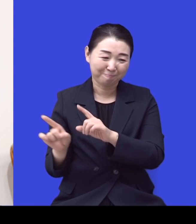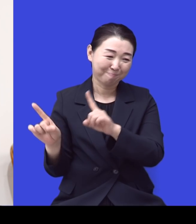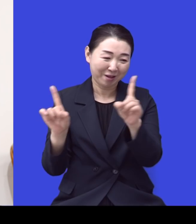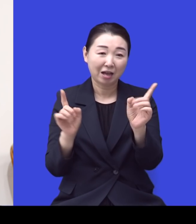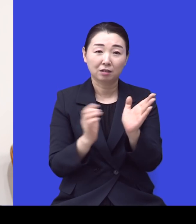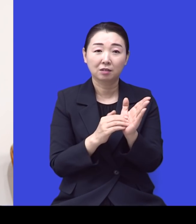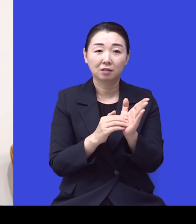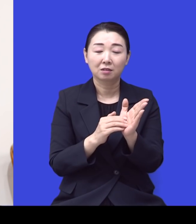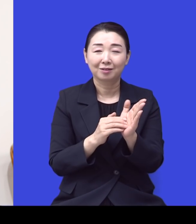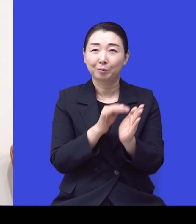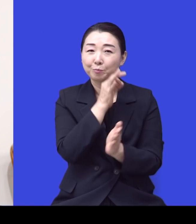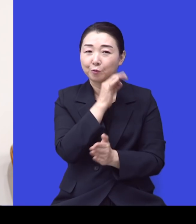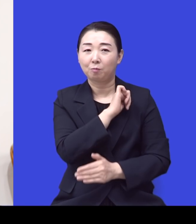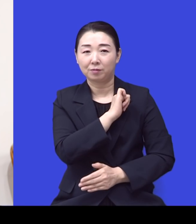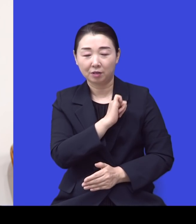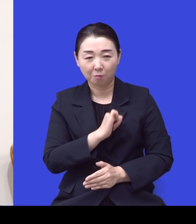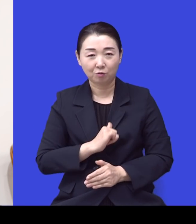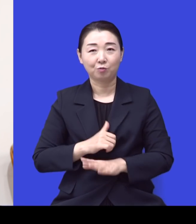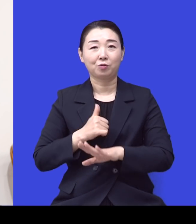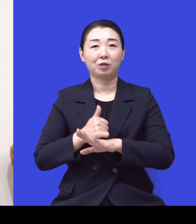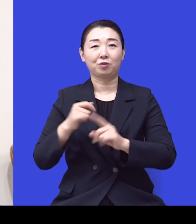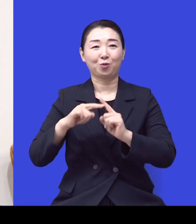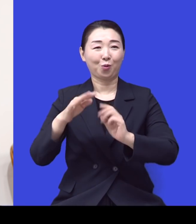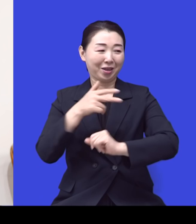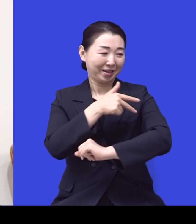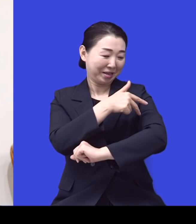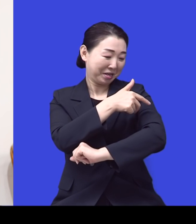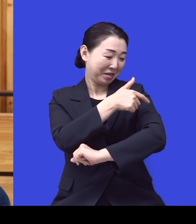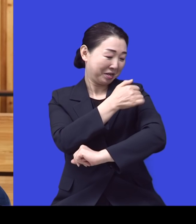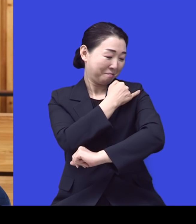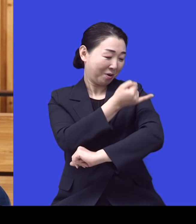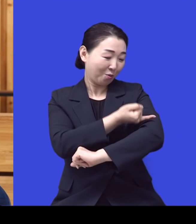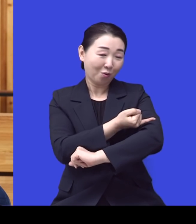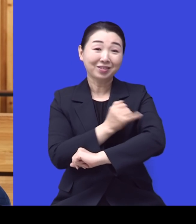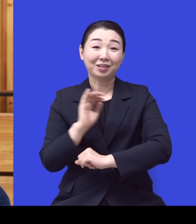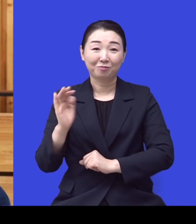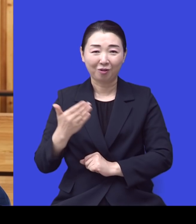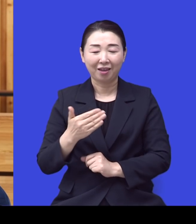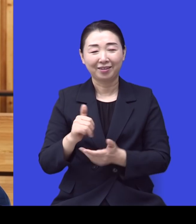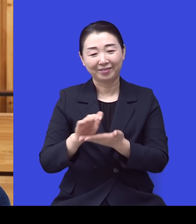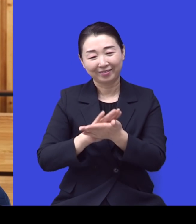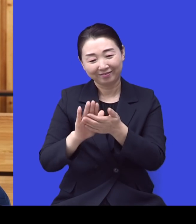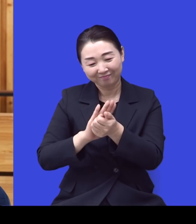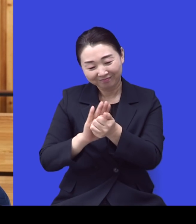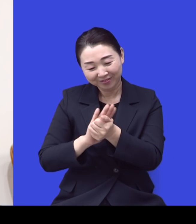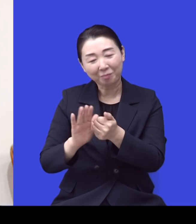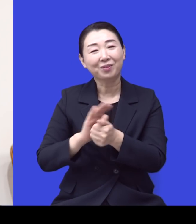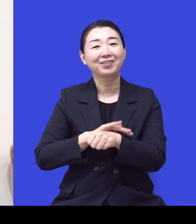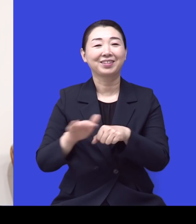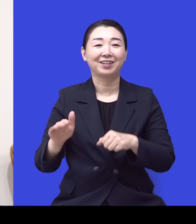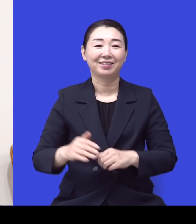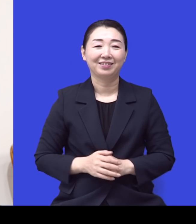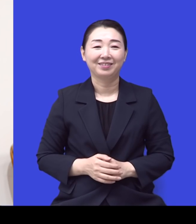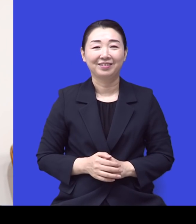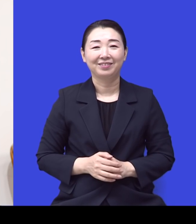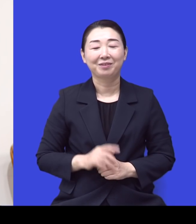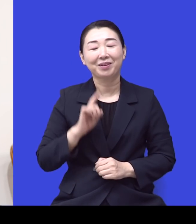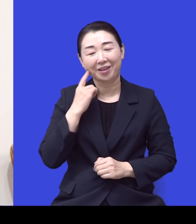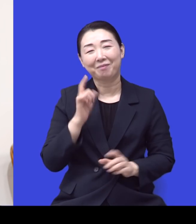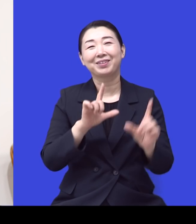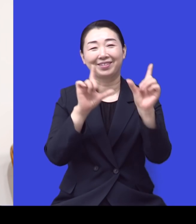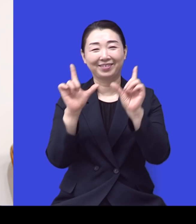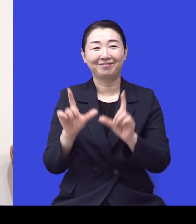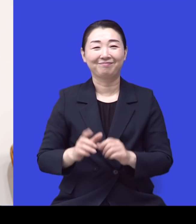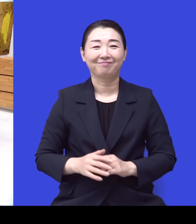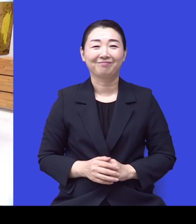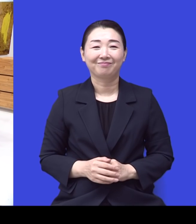참으시고 그렇게 나중에 교회 권사님 되셔서 그렇게 네. 열심히 섬기시고 네. 너무 아름답게 사셨어요. 그럼요.